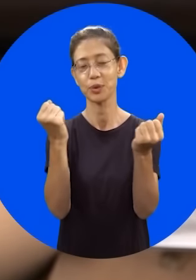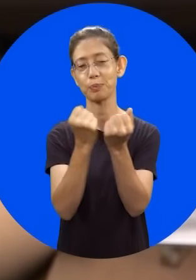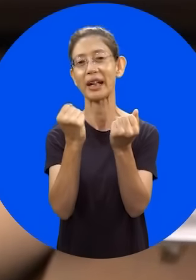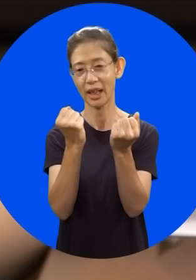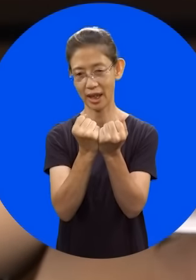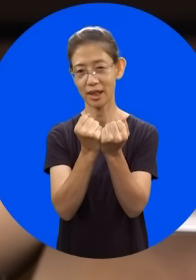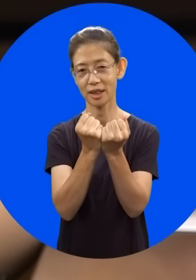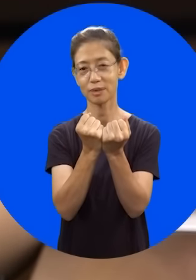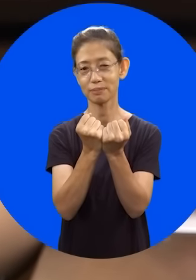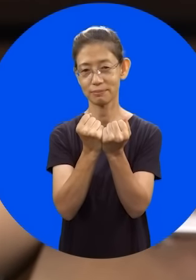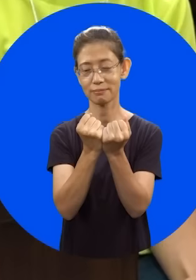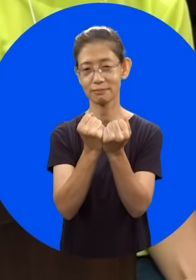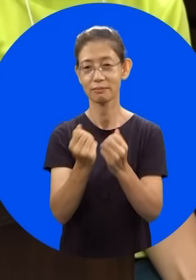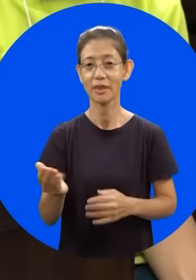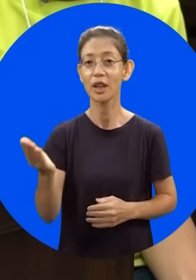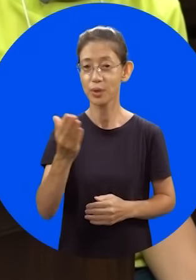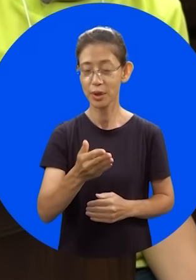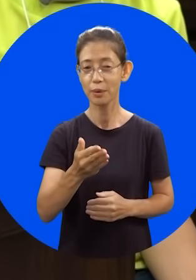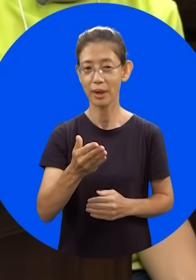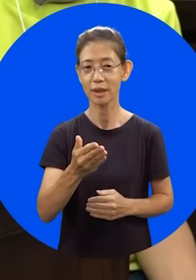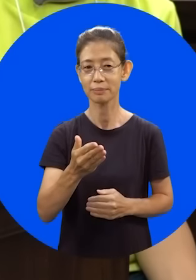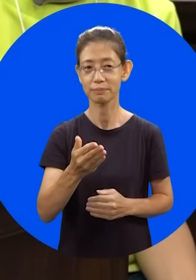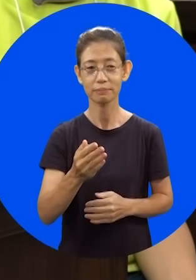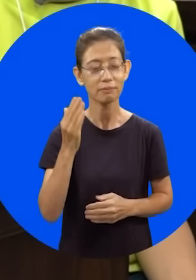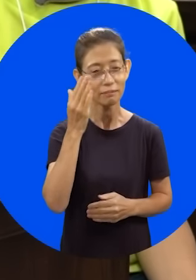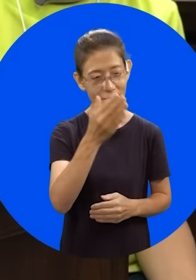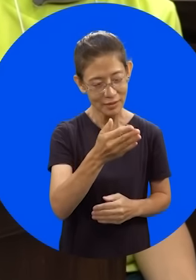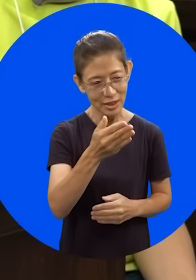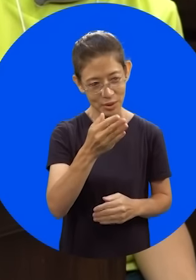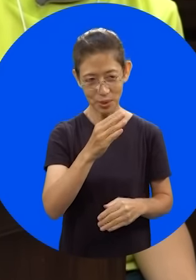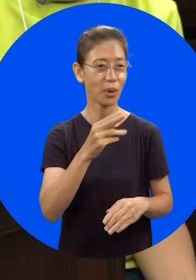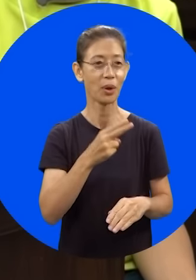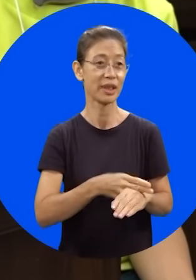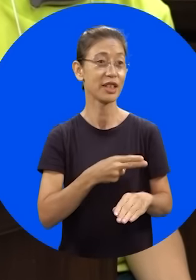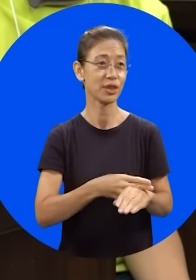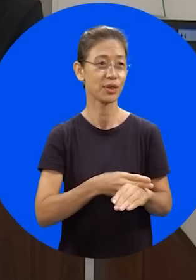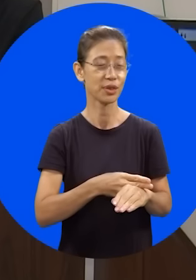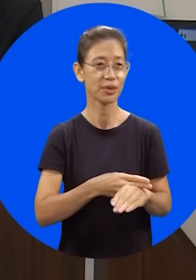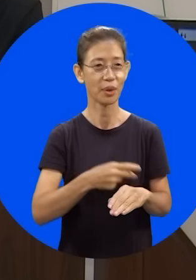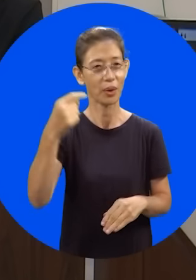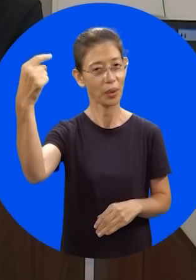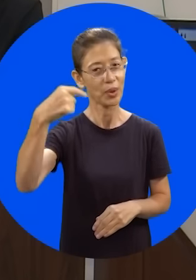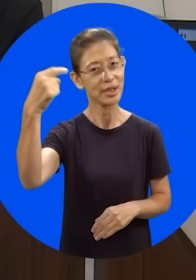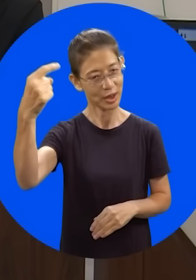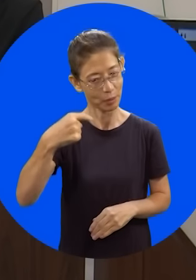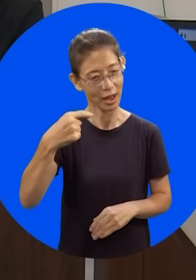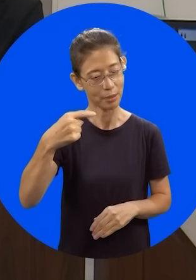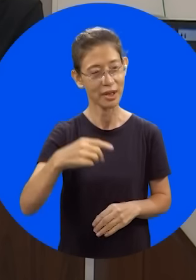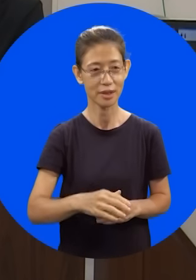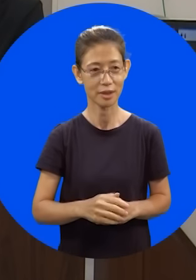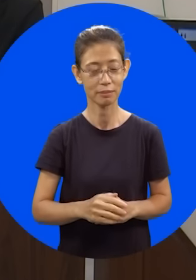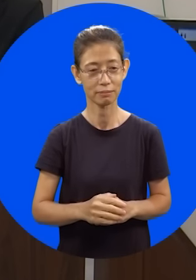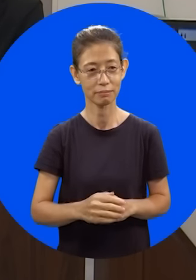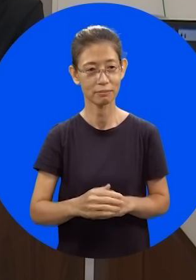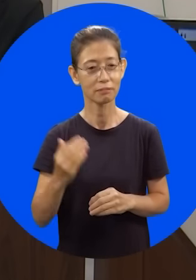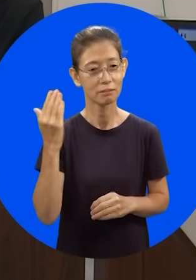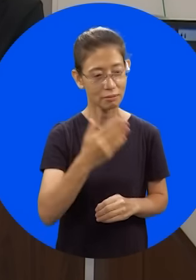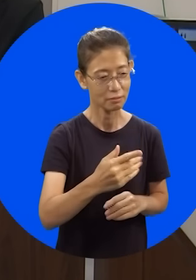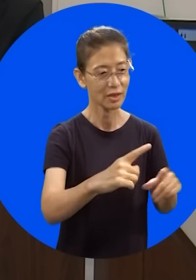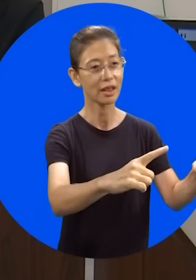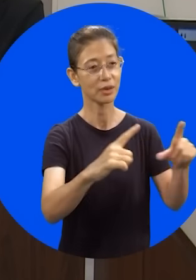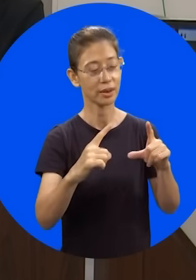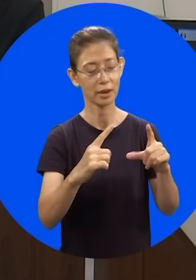話に続いては、いよいよ話を聞く技術を伝授してもらいます。はいやいいえで答えが終わってし